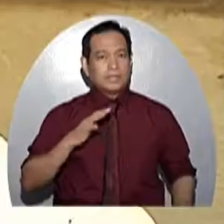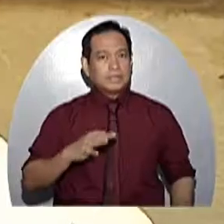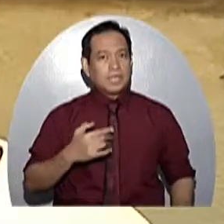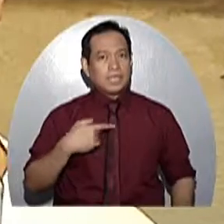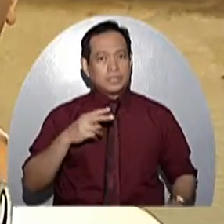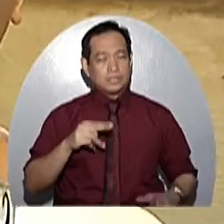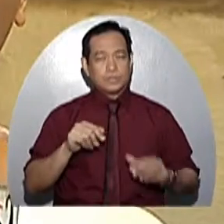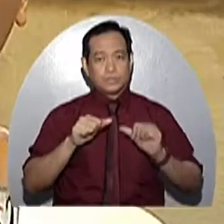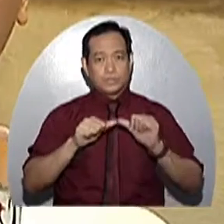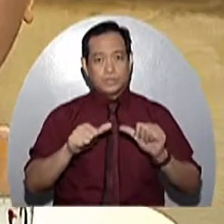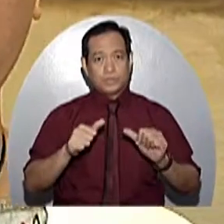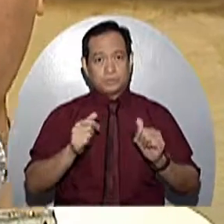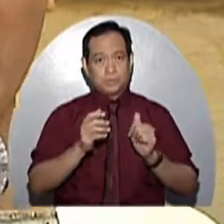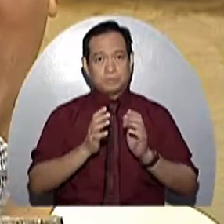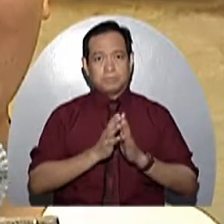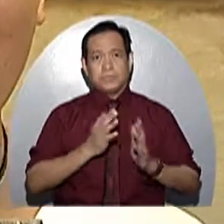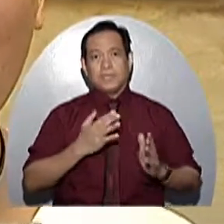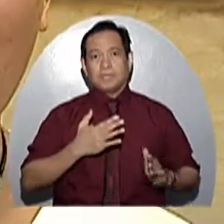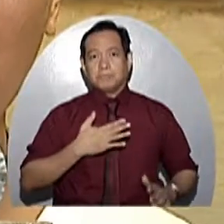Kailangan ko magpatuloy sa buhay.